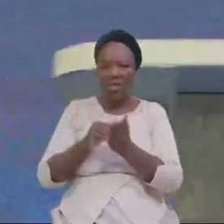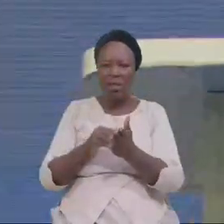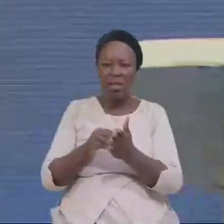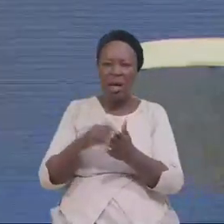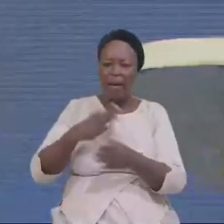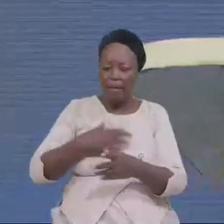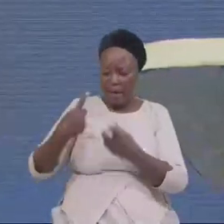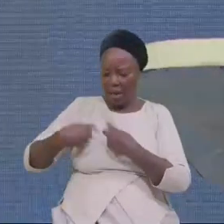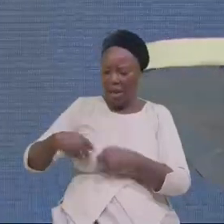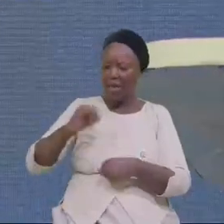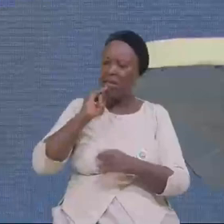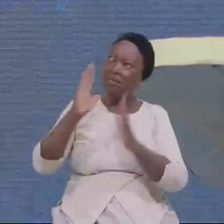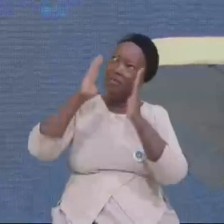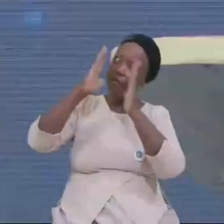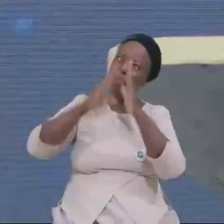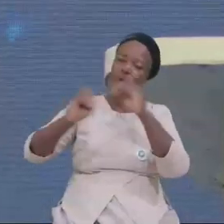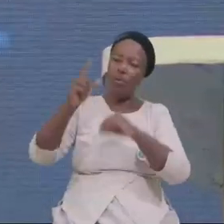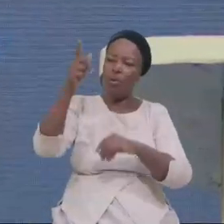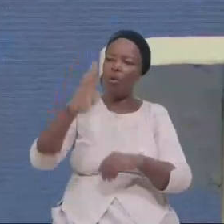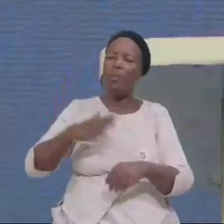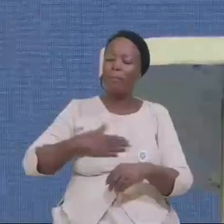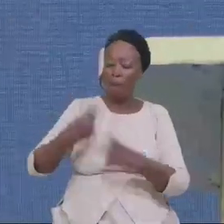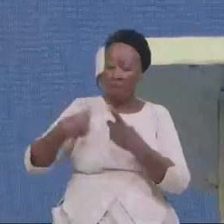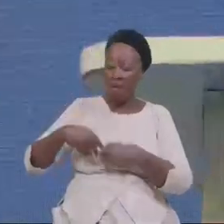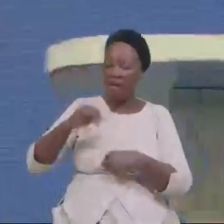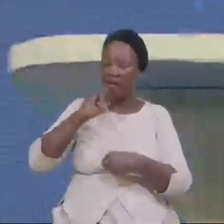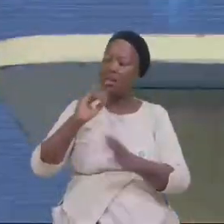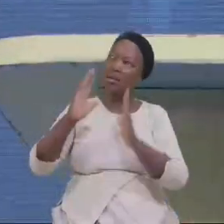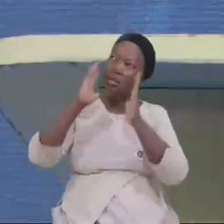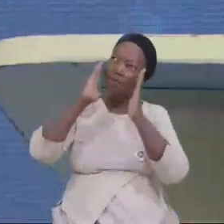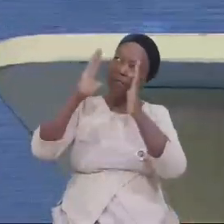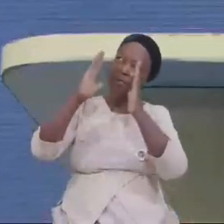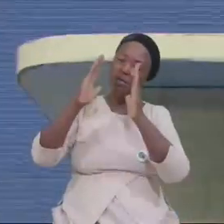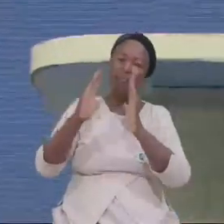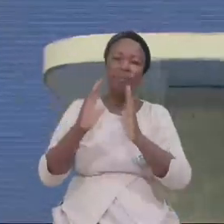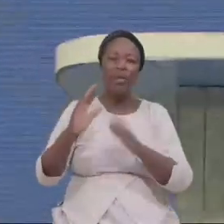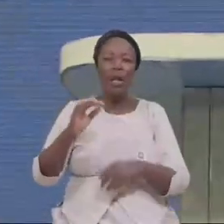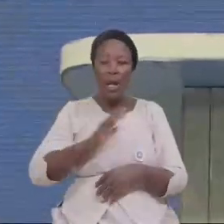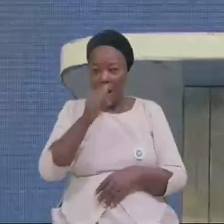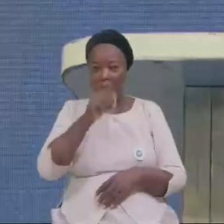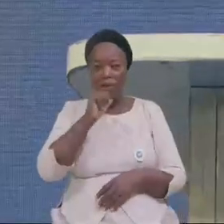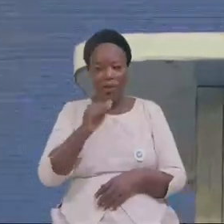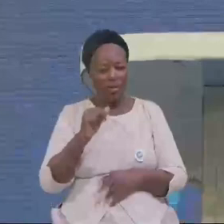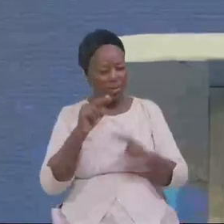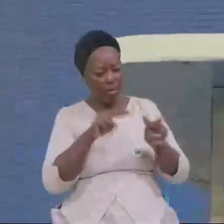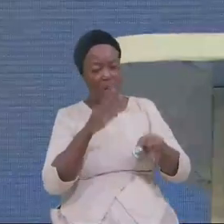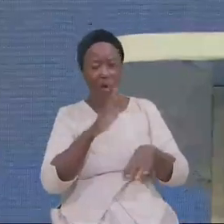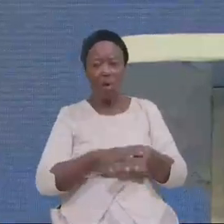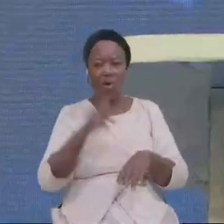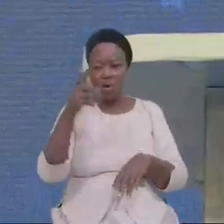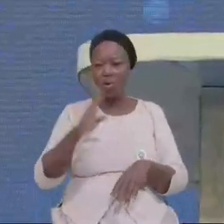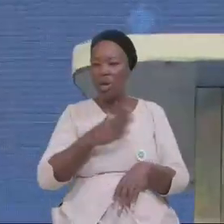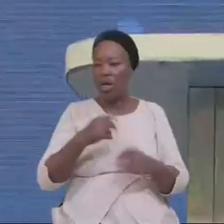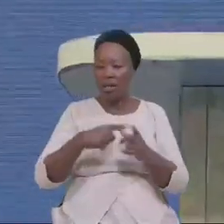cœur est affermi au Dieu. Mon cœur est affermi. Je ne regarde pas sur Dieu ou